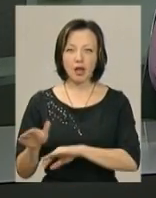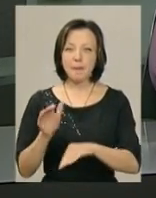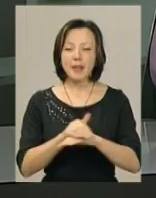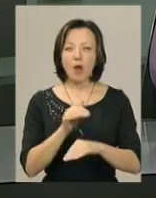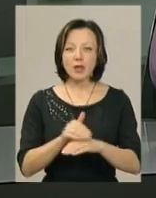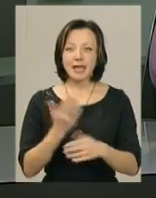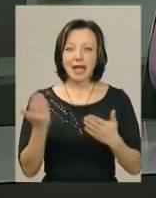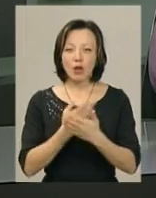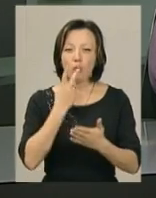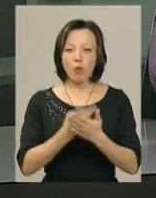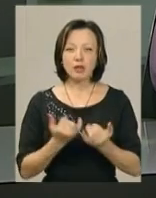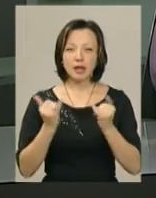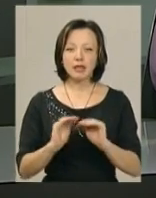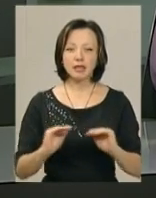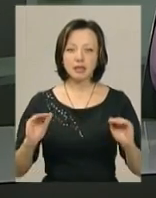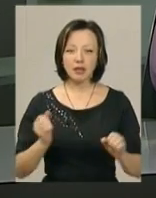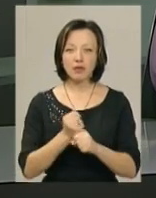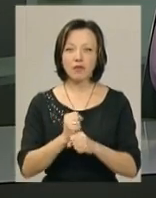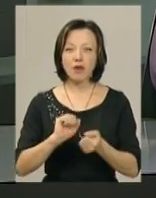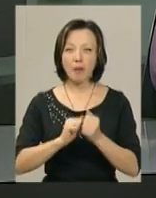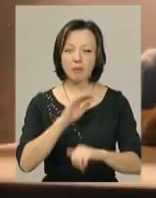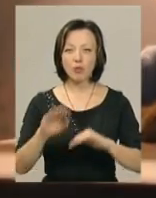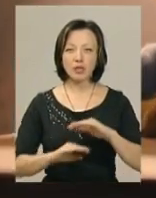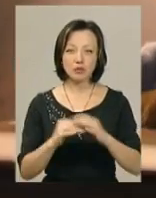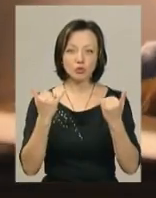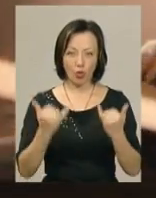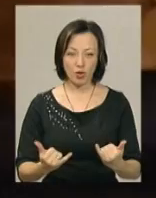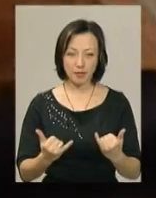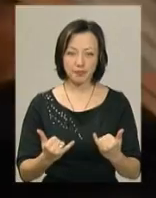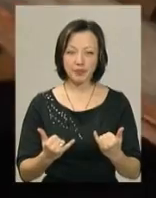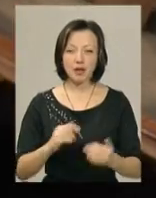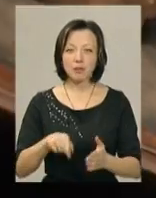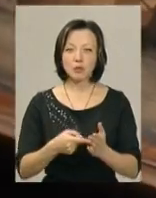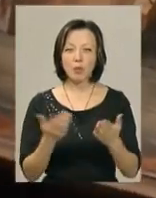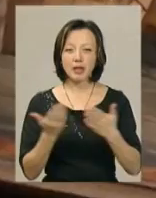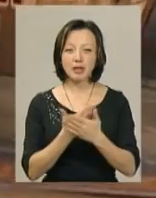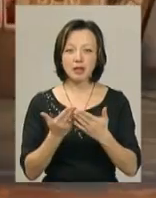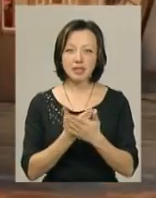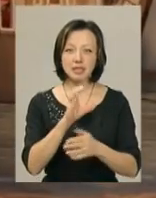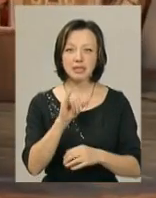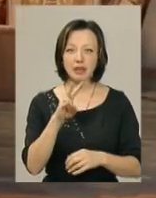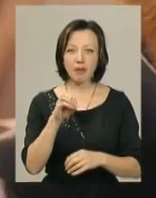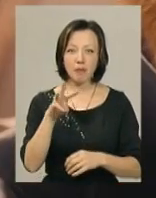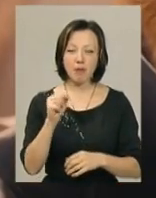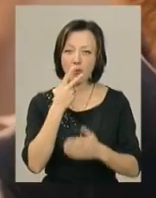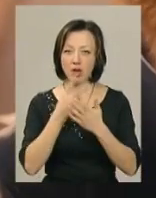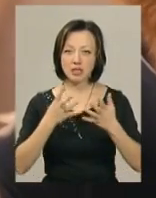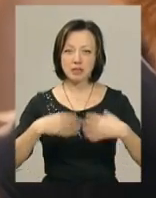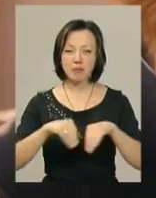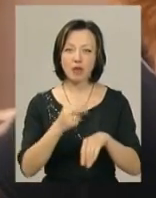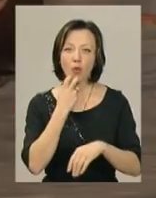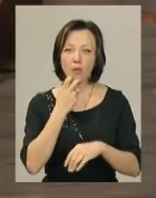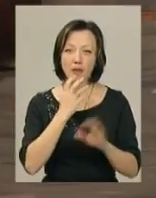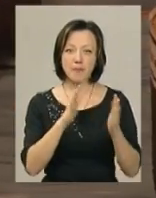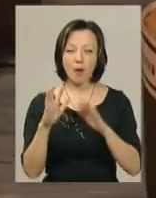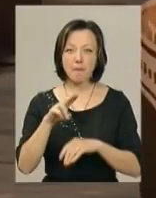Благодійний кінопоказ для дітей влаштують у Кам'янці-Подільському сьогодні. У міському кінотеатрі «Сінема» покажуть сімейну комедію